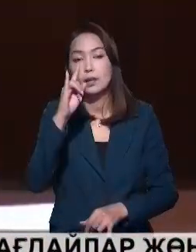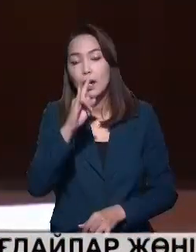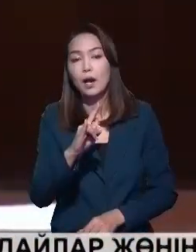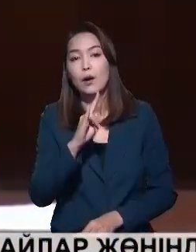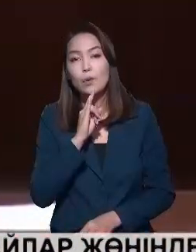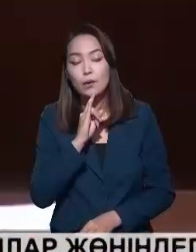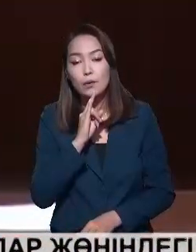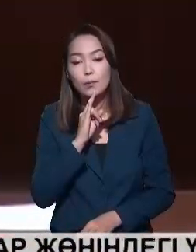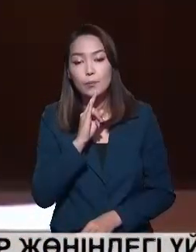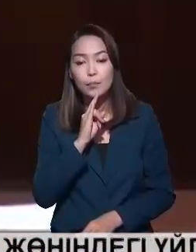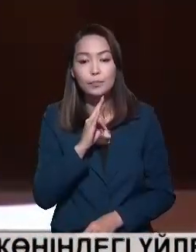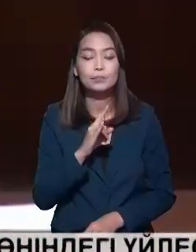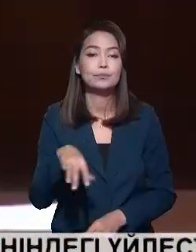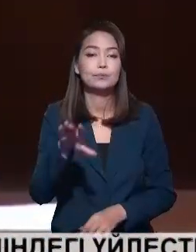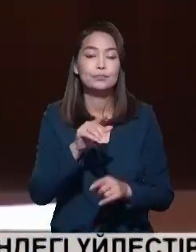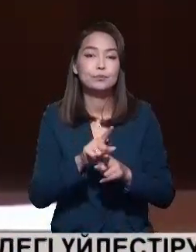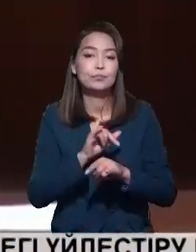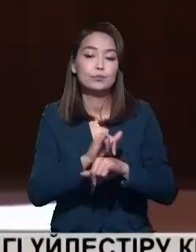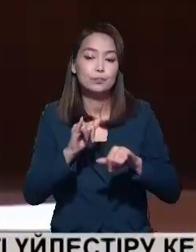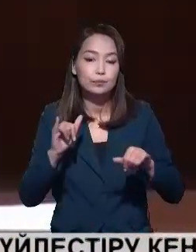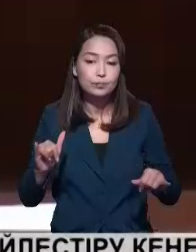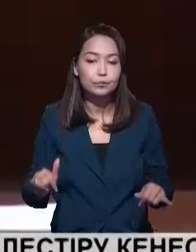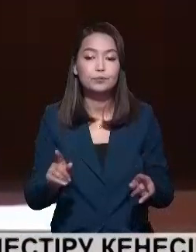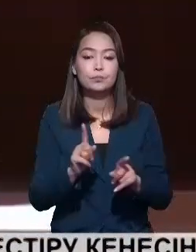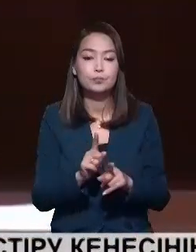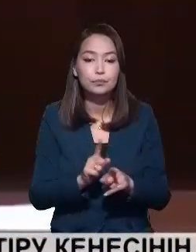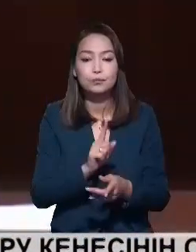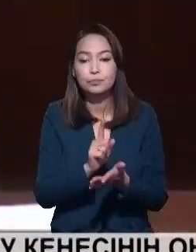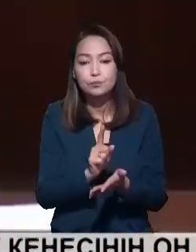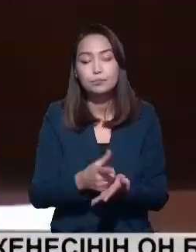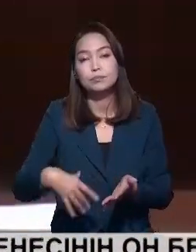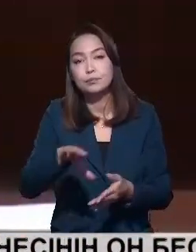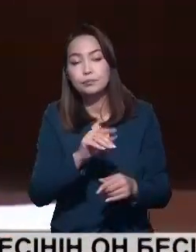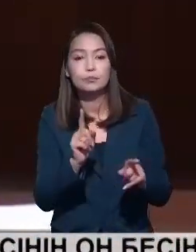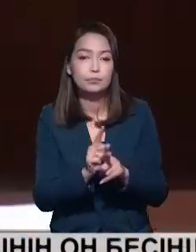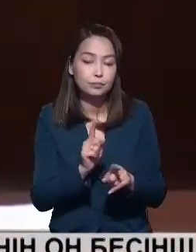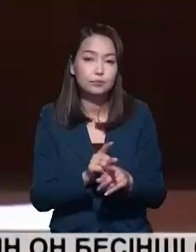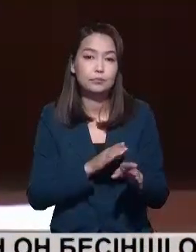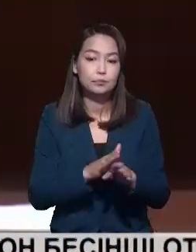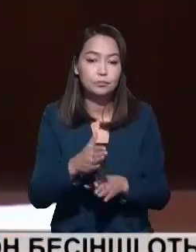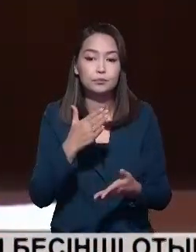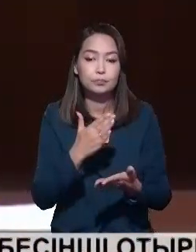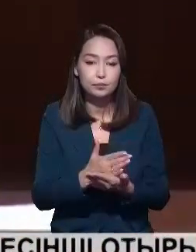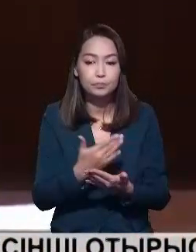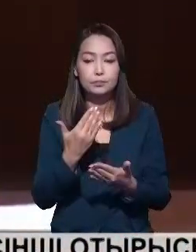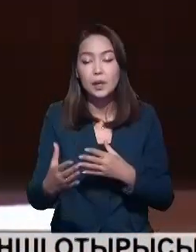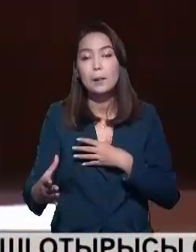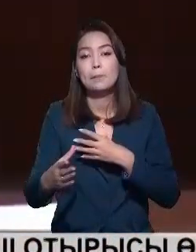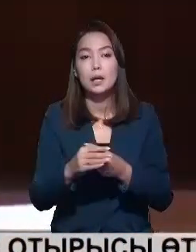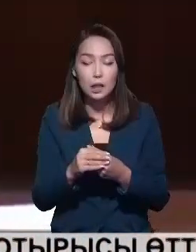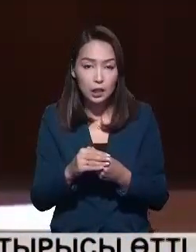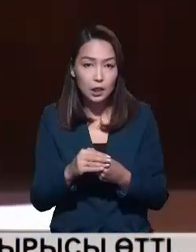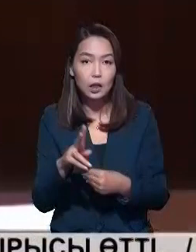Қазақстанның орнықты дамуына арналған президентіміздің барлық бастамаларын сессия барысында бірлесіп